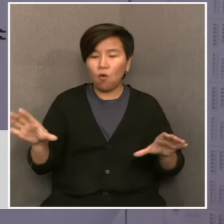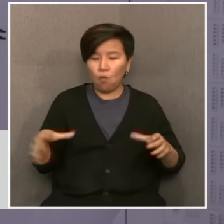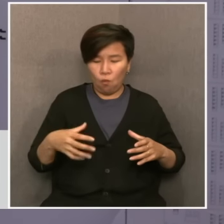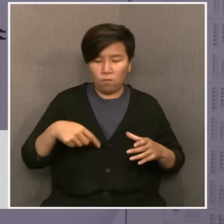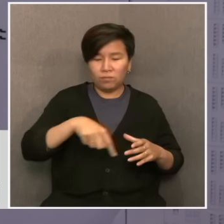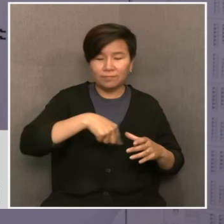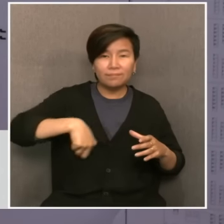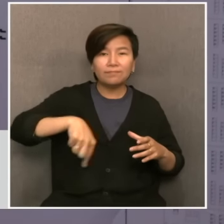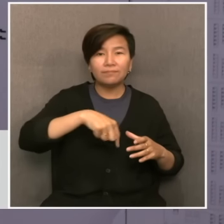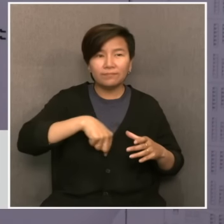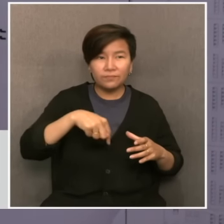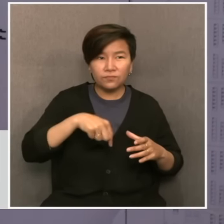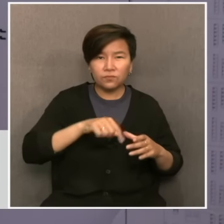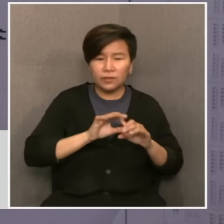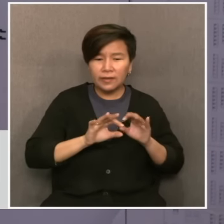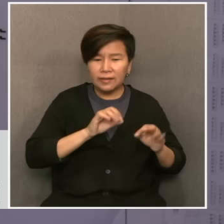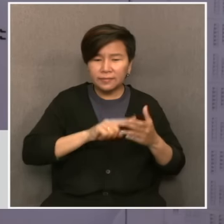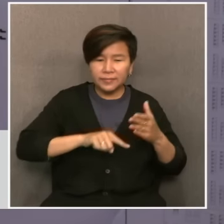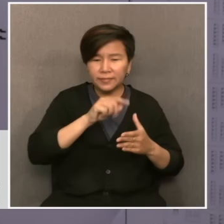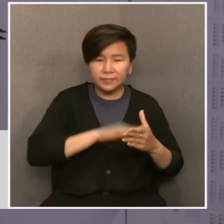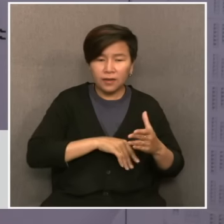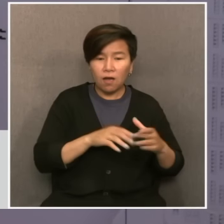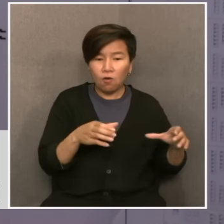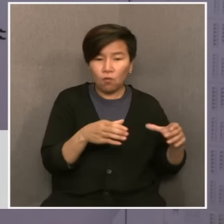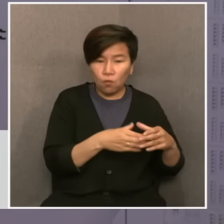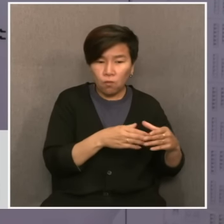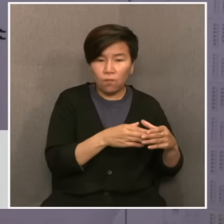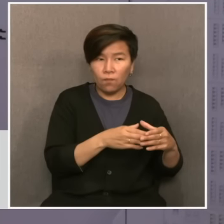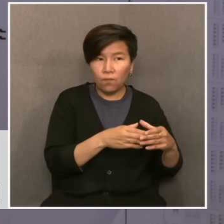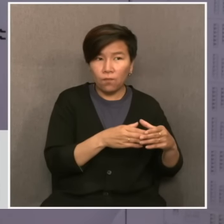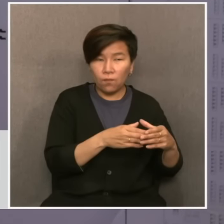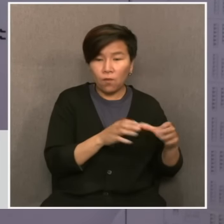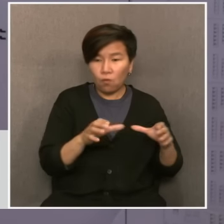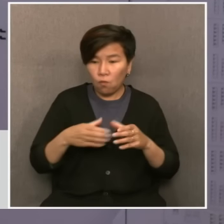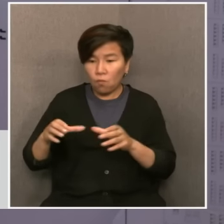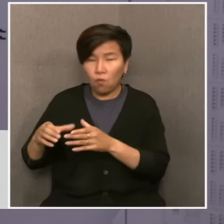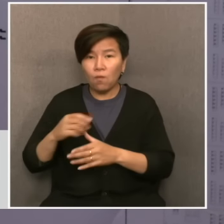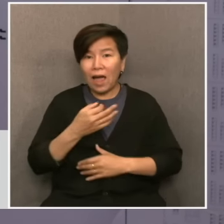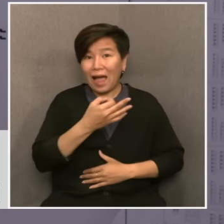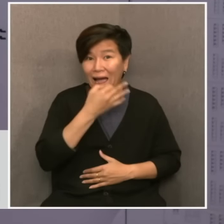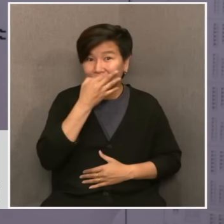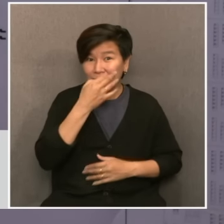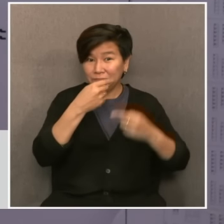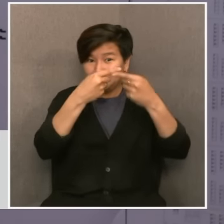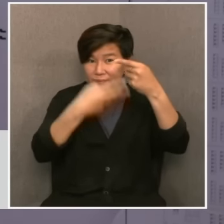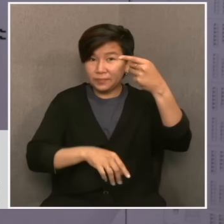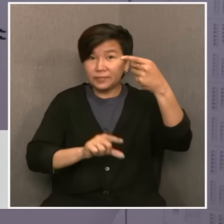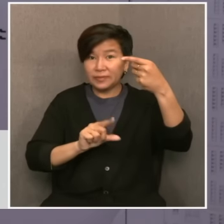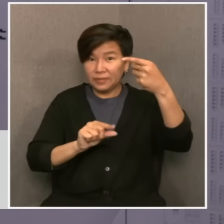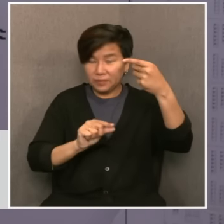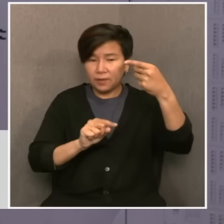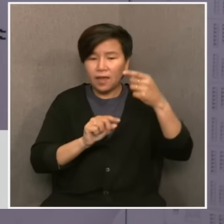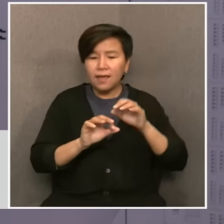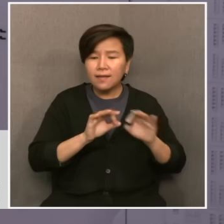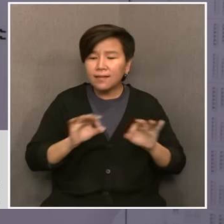จะมีการคัดเลือกให้เหลือกลุ่มละ40คนใน20กลุ่มอาชีพค่ะหรือประมาณ800คนนะคะที่